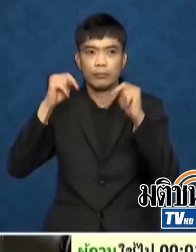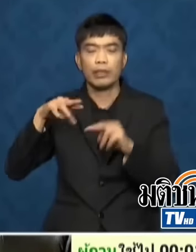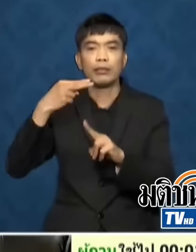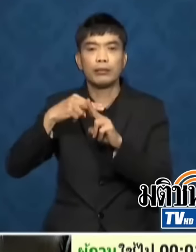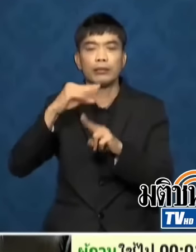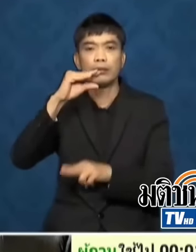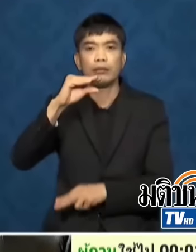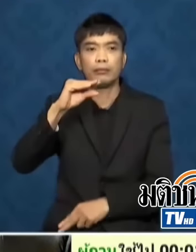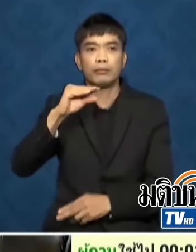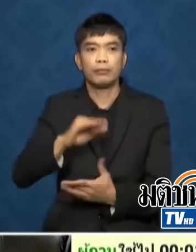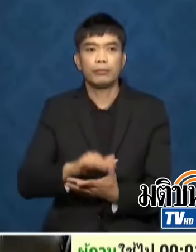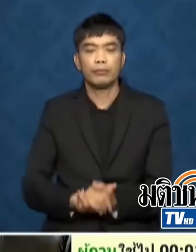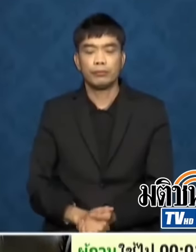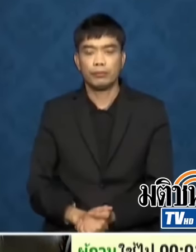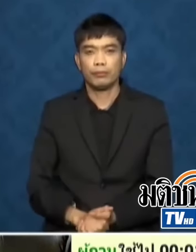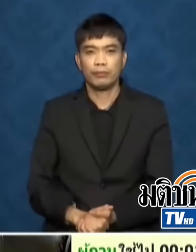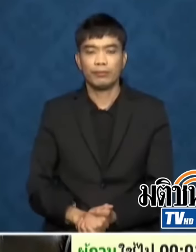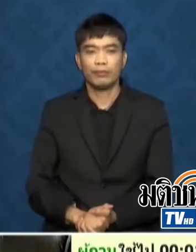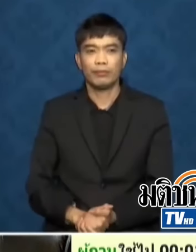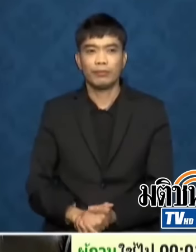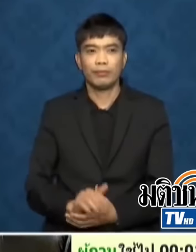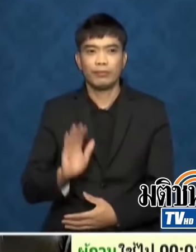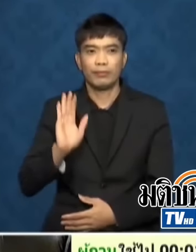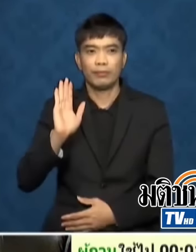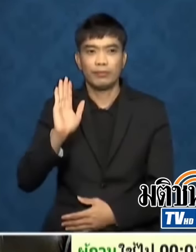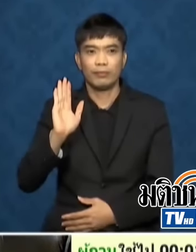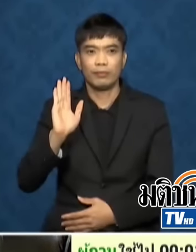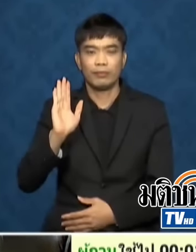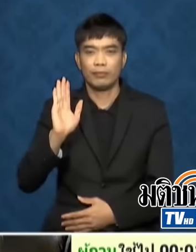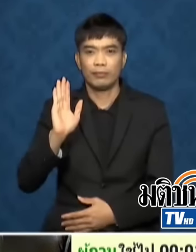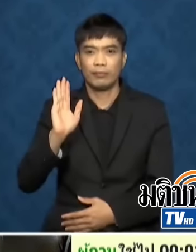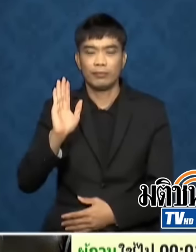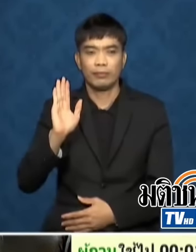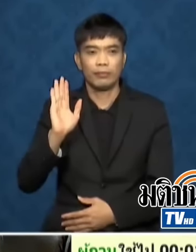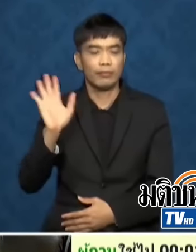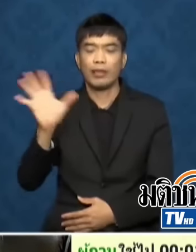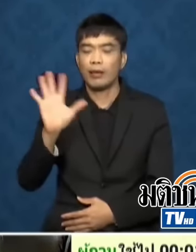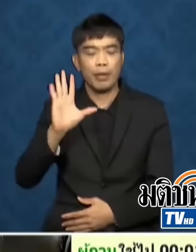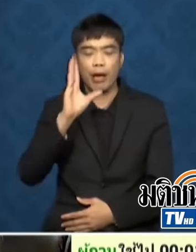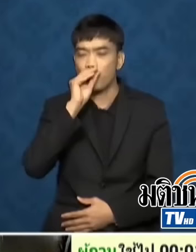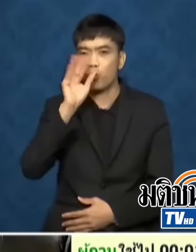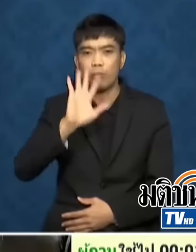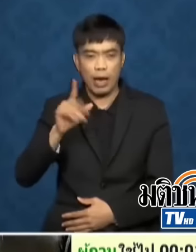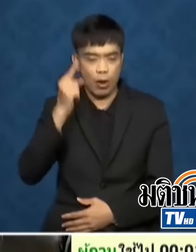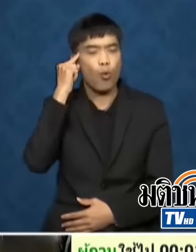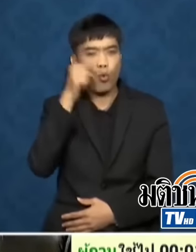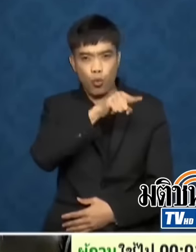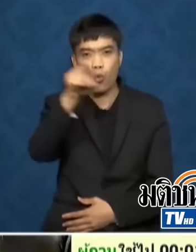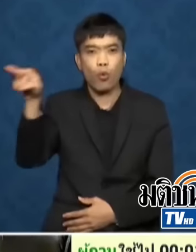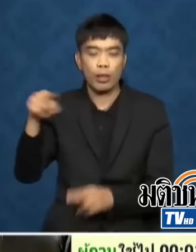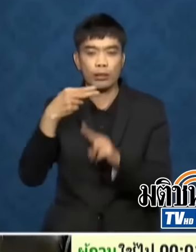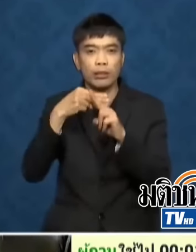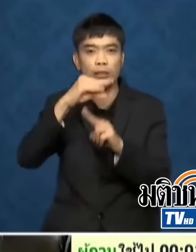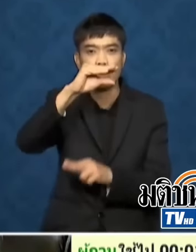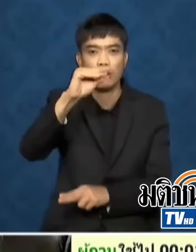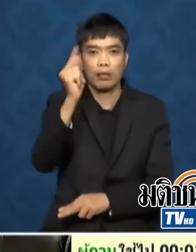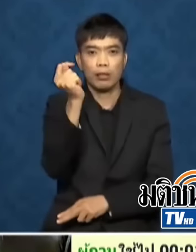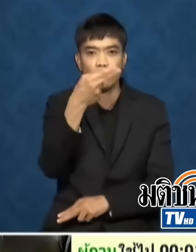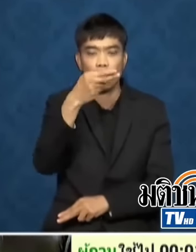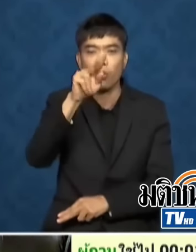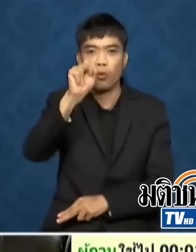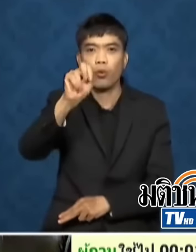อยู่ที่ชั้น14ของโรงพยาบาลตำรวจ ประเด็นโทนี่วูดซัมเนี่ยผมว่าไม่อยากให้ใช้เพราะว่าเป็นที่รู้กันว่าหมายถึงใครน